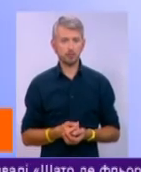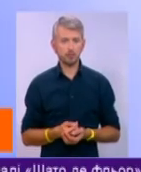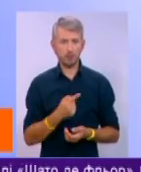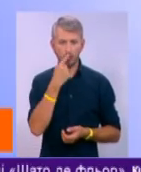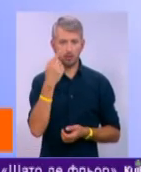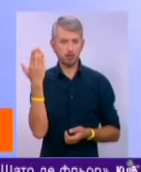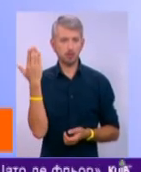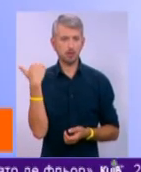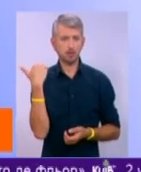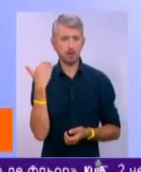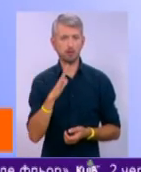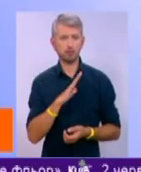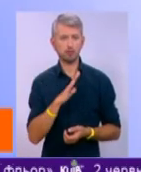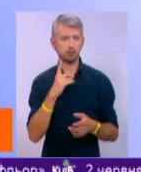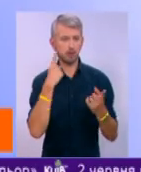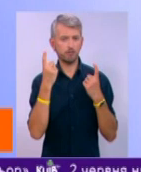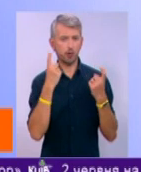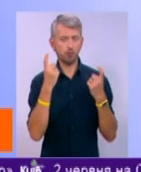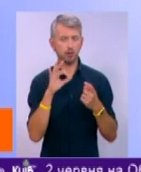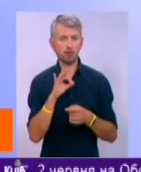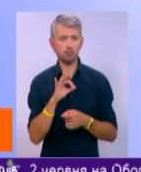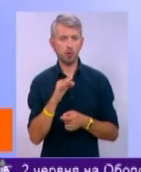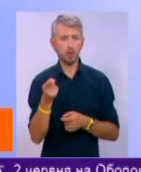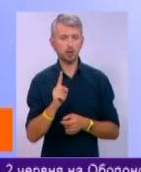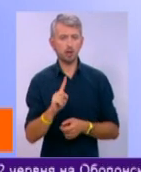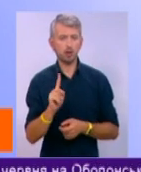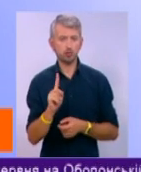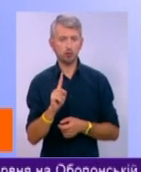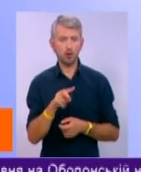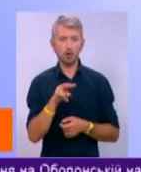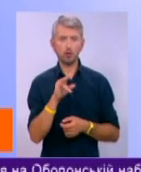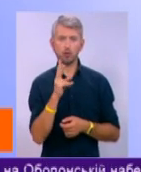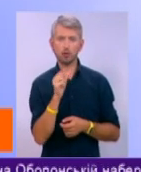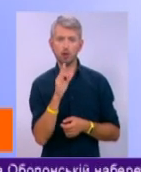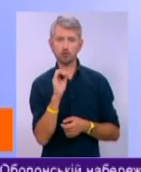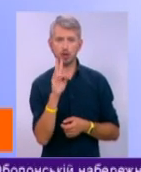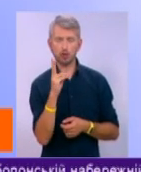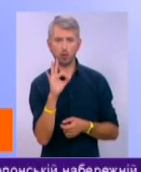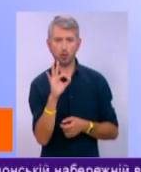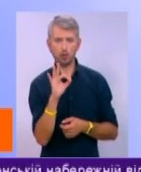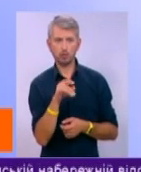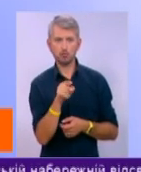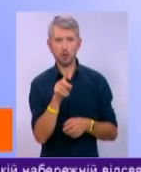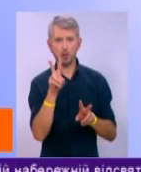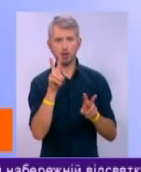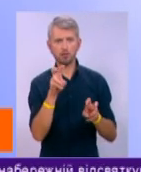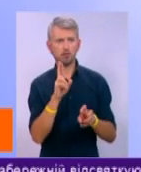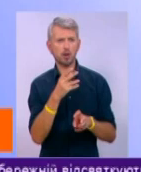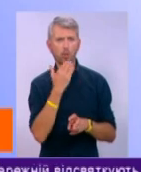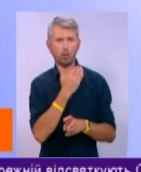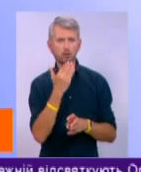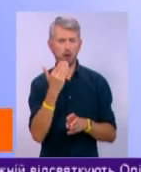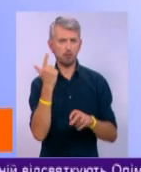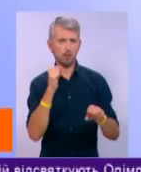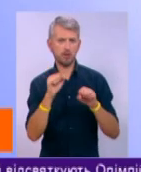Недавно прийшла інформація про те, що Лукашенко, якого називають, як там, останнім